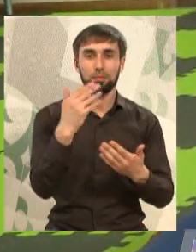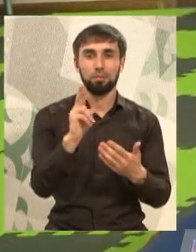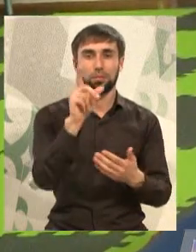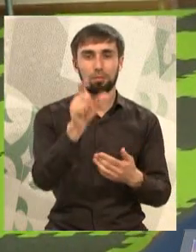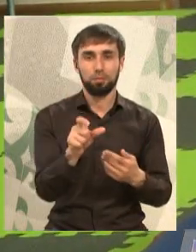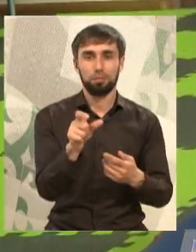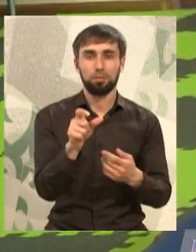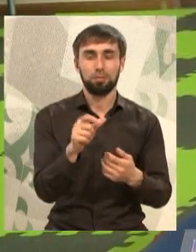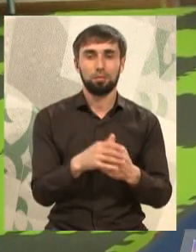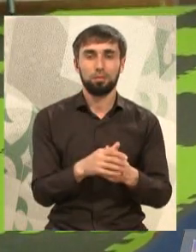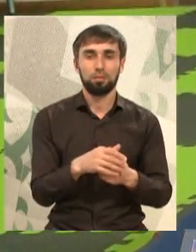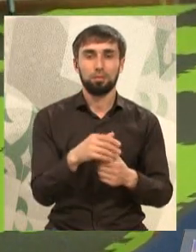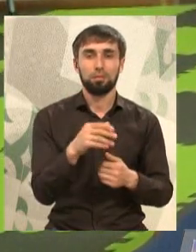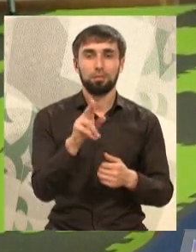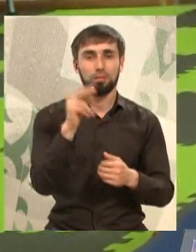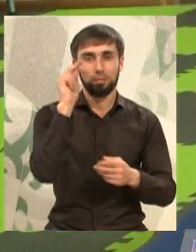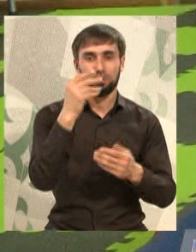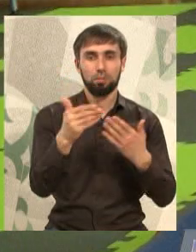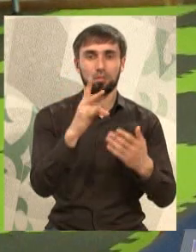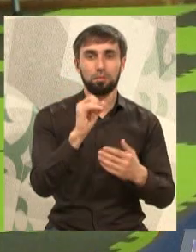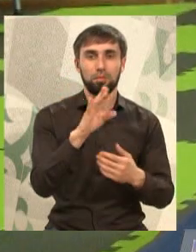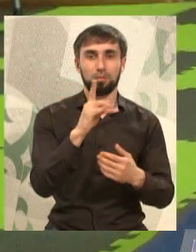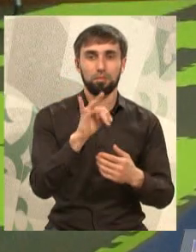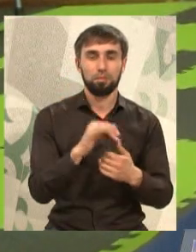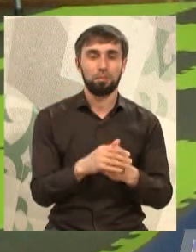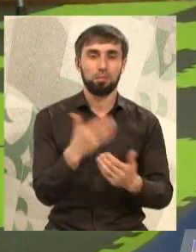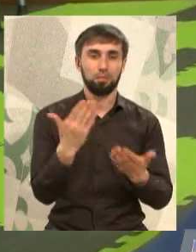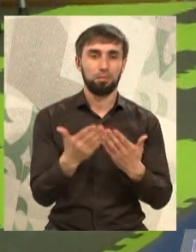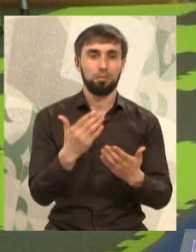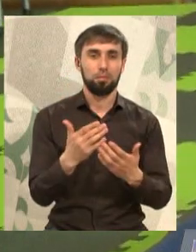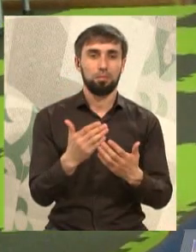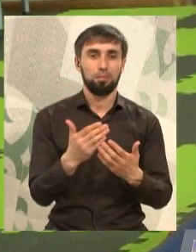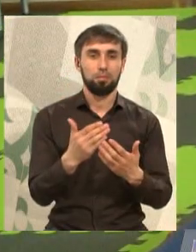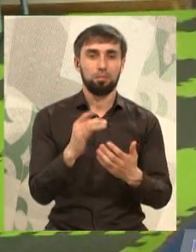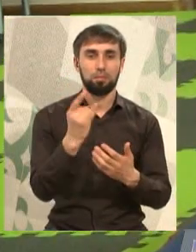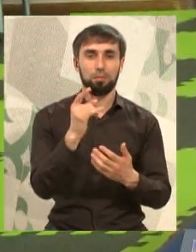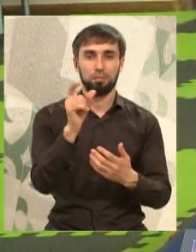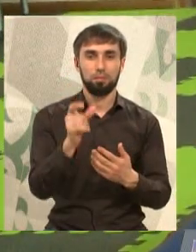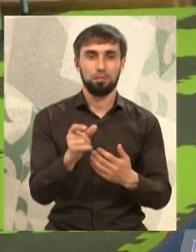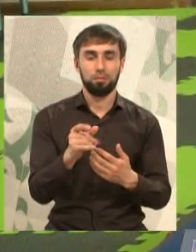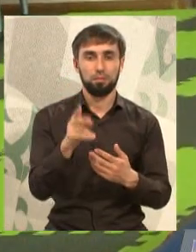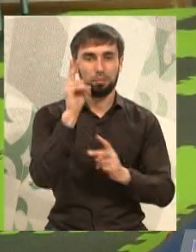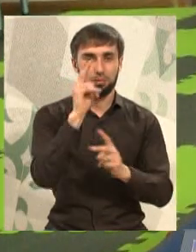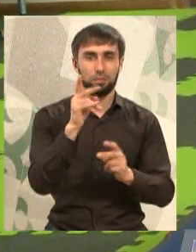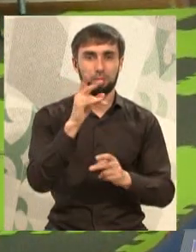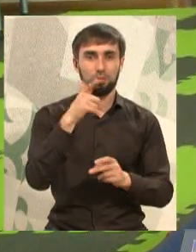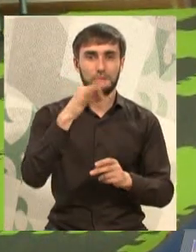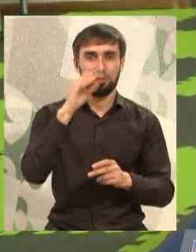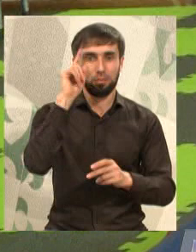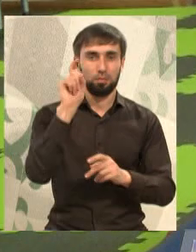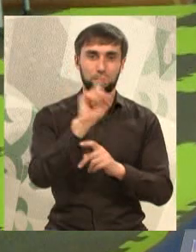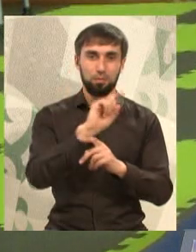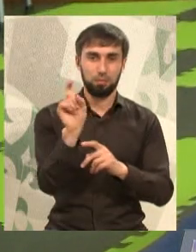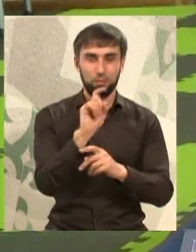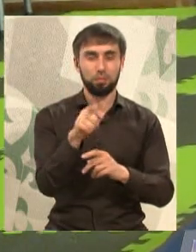подход для обучения каким-то навыкам. То есть если ребенок не умеет держать голову, мы будем подбирать